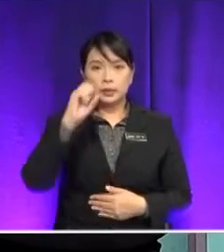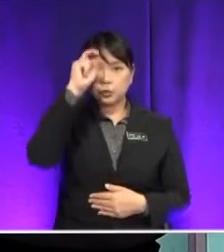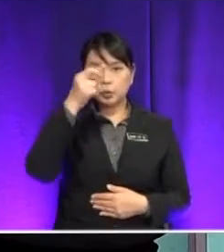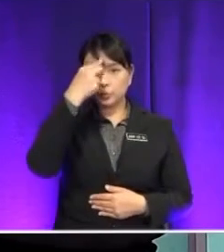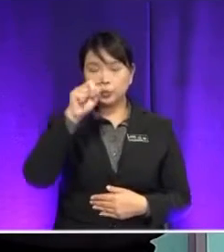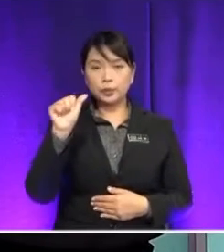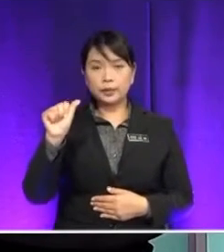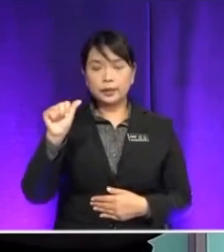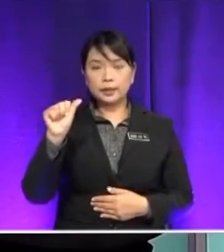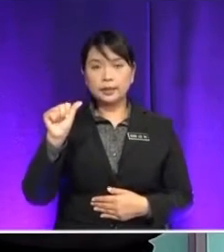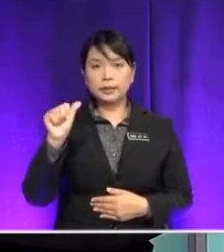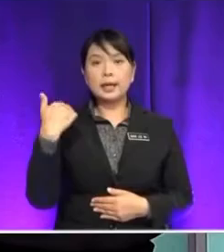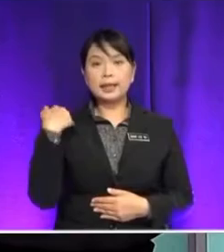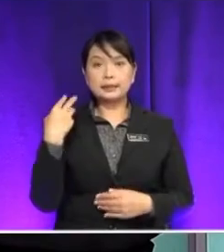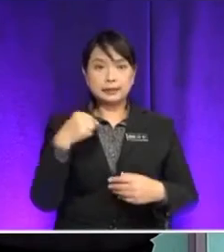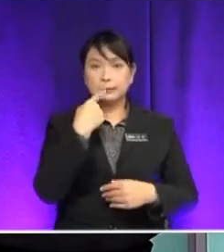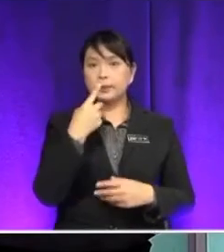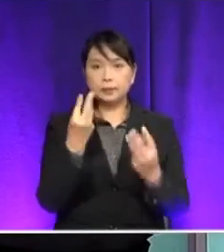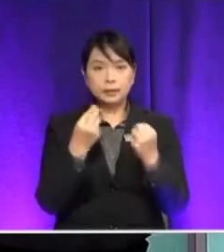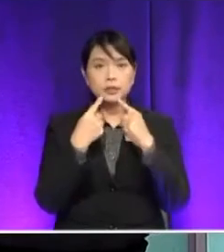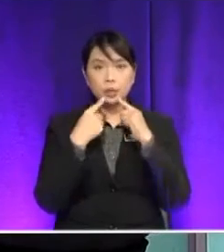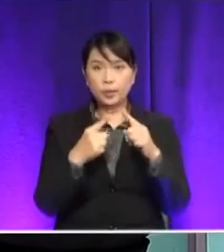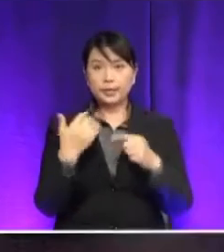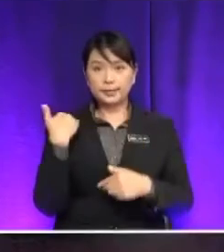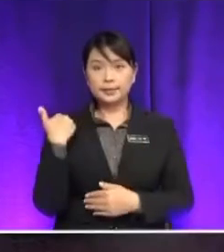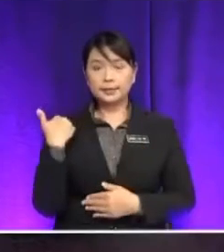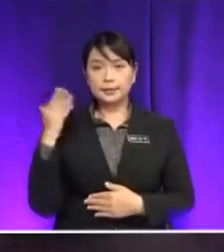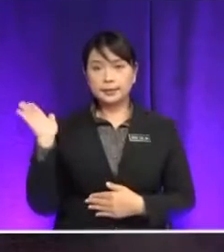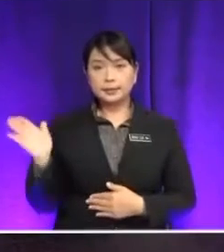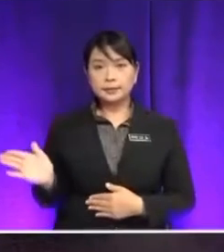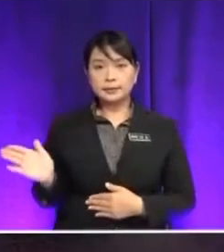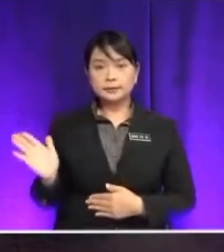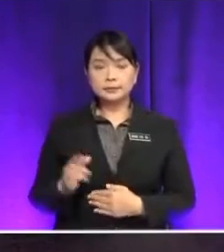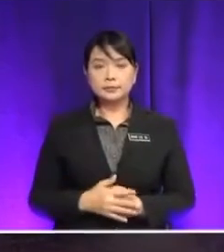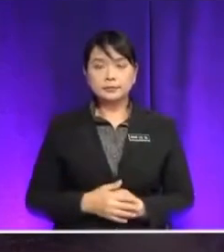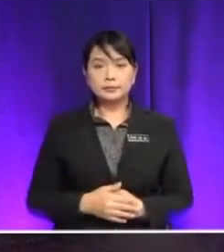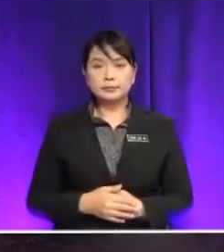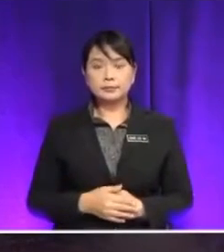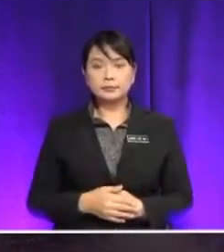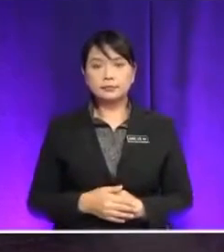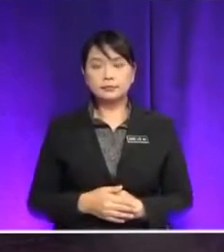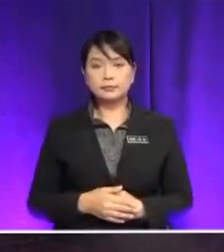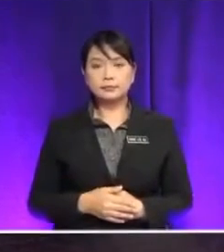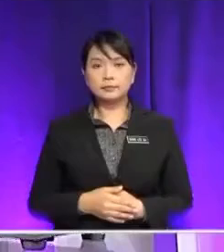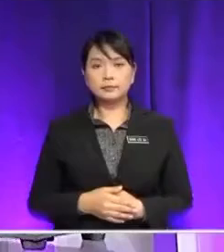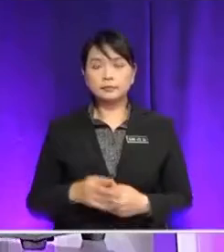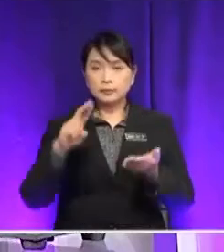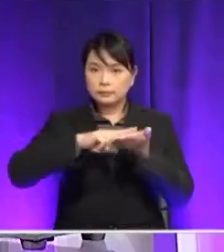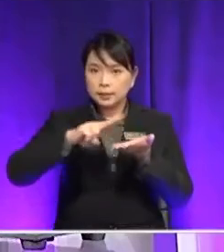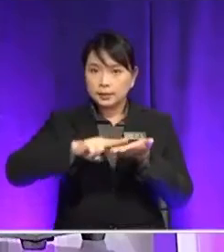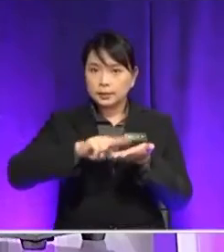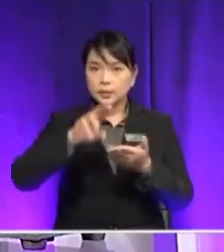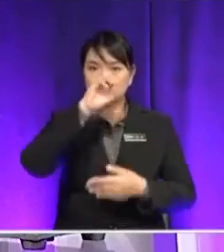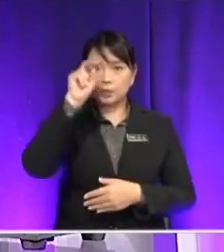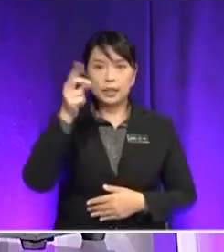e-hak ea dayana jawab bagi ane yg gendang itu nah bacakan soal lain terlebih dahulu ya sebelum memberikan